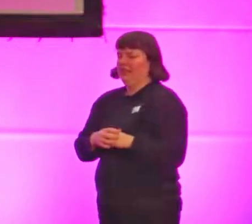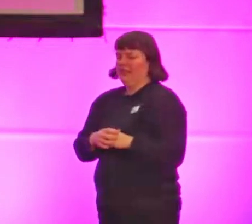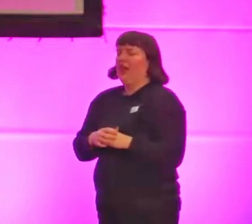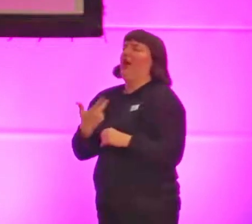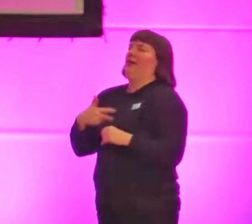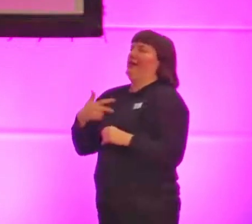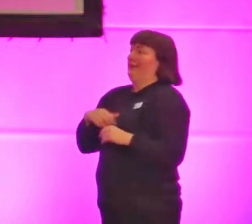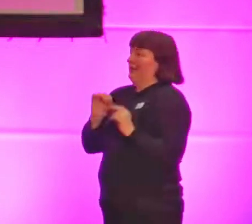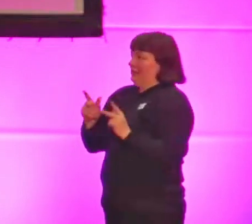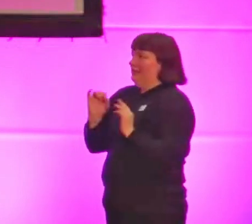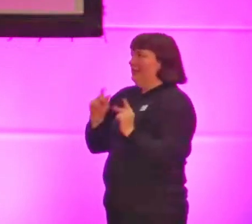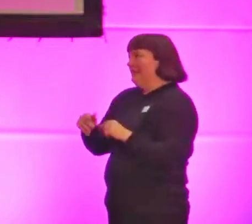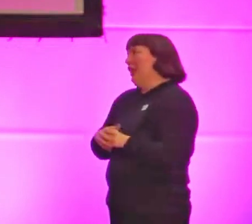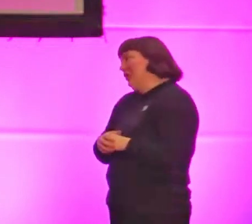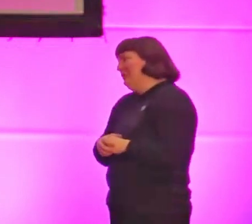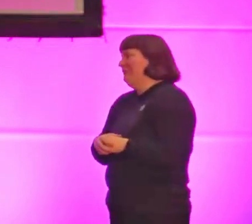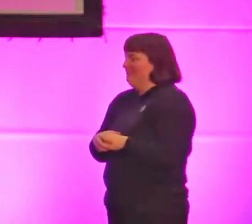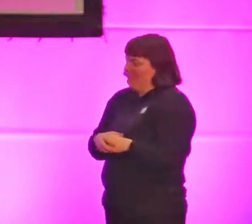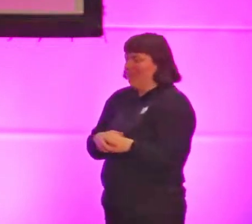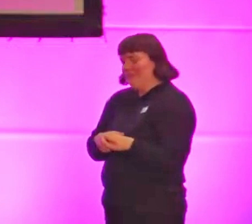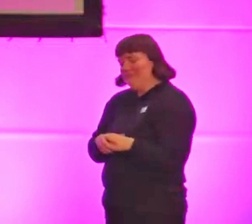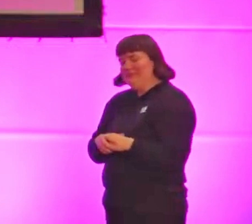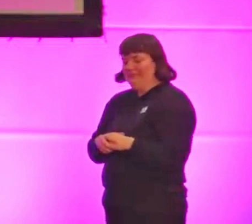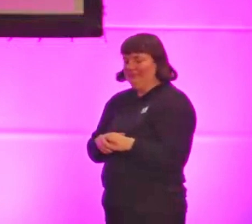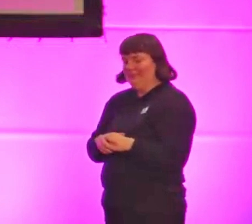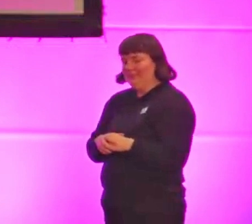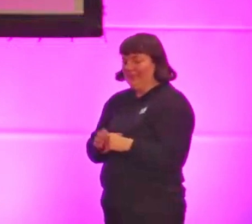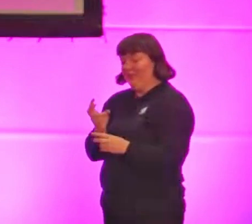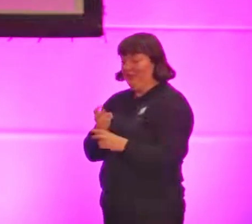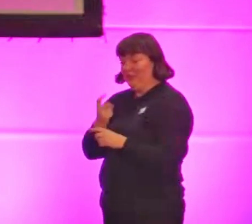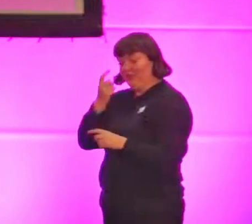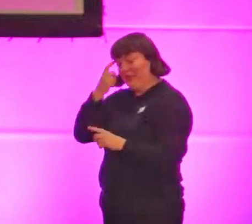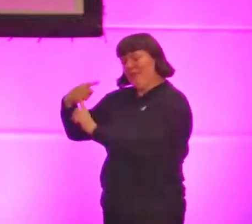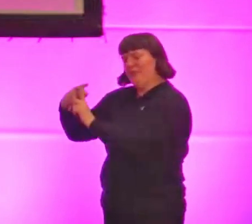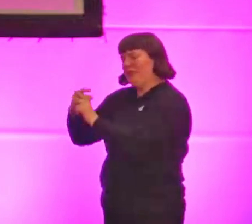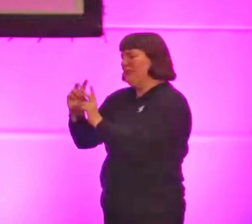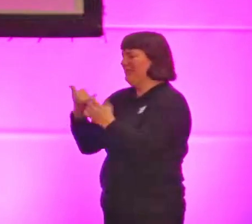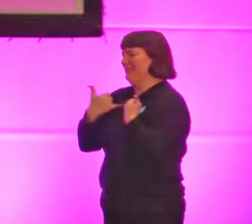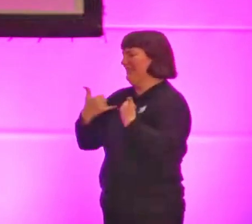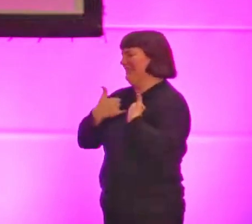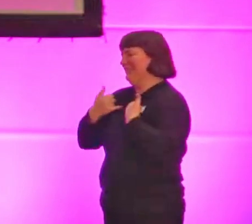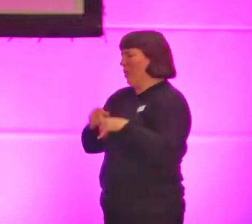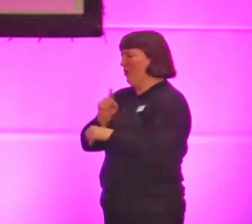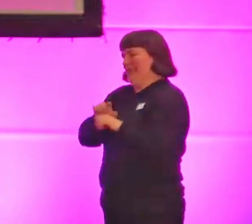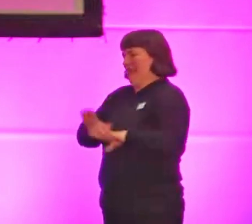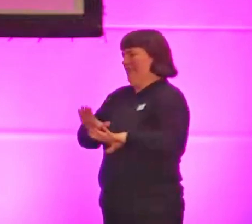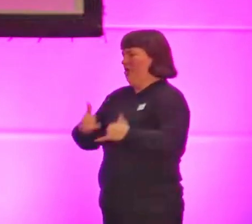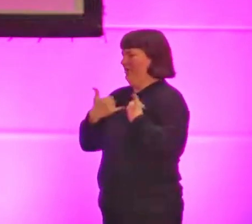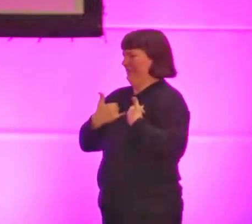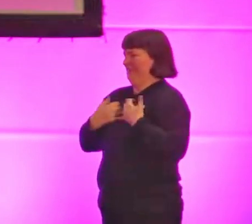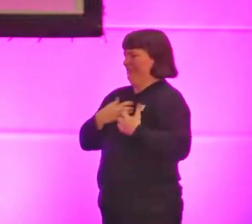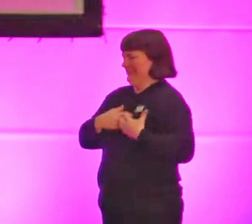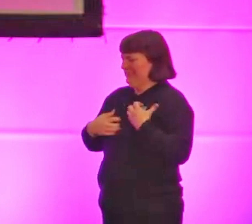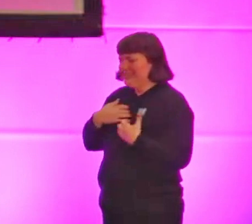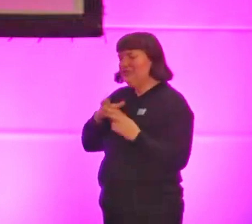Ja, okej, så det var jag försökte väl ha glimten i ögat, men det skadade ju länge. Men sen läste